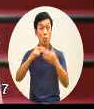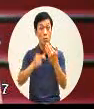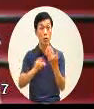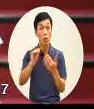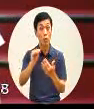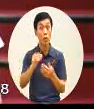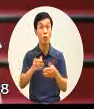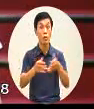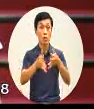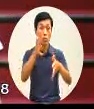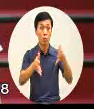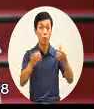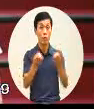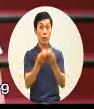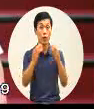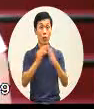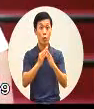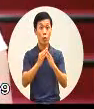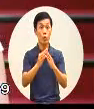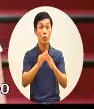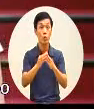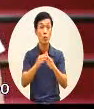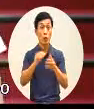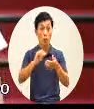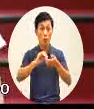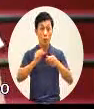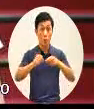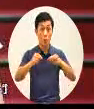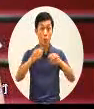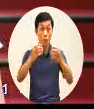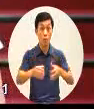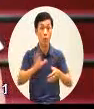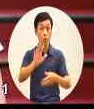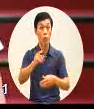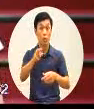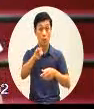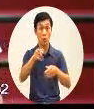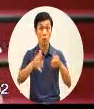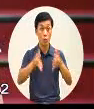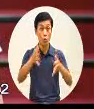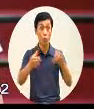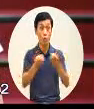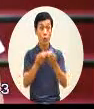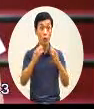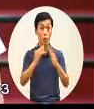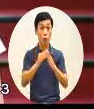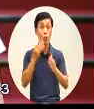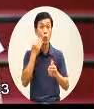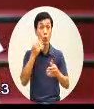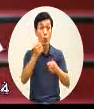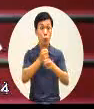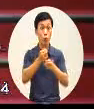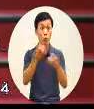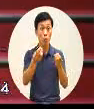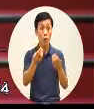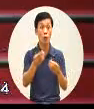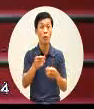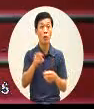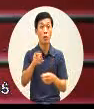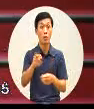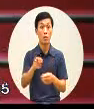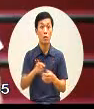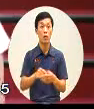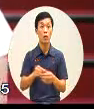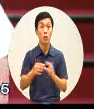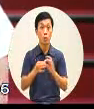会定一个。 对啊，那有没有定出来？你都发局，你都发局没有做的，你应该 7月1号才要实施，